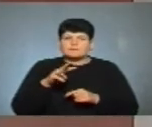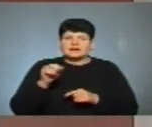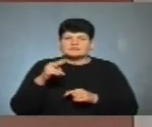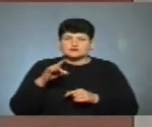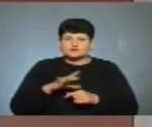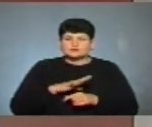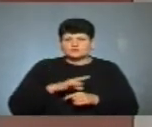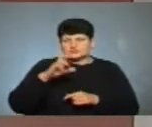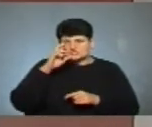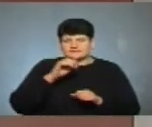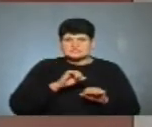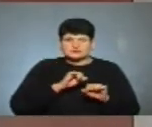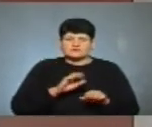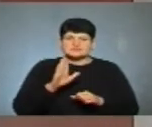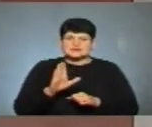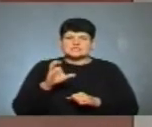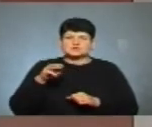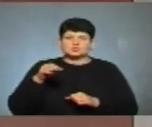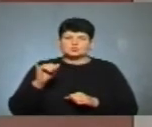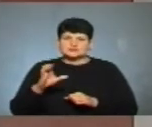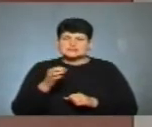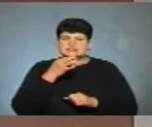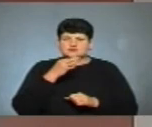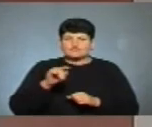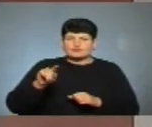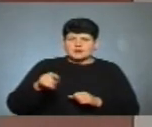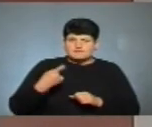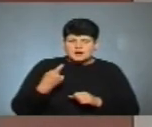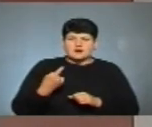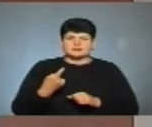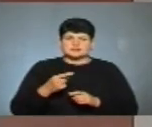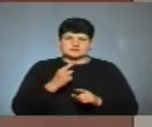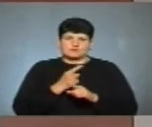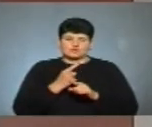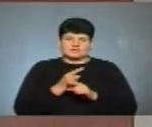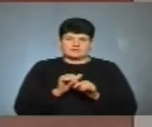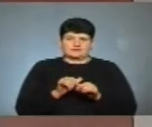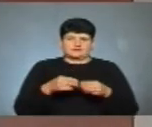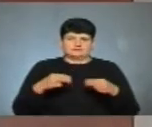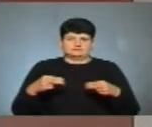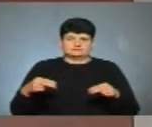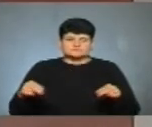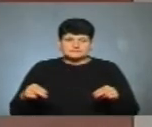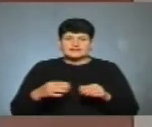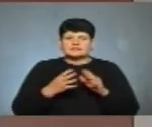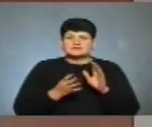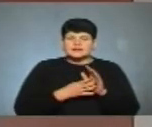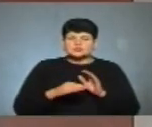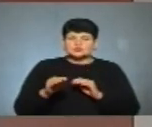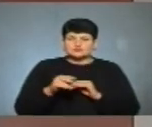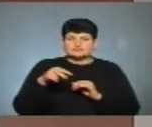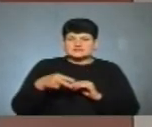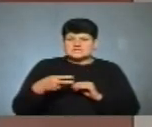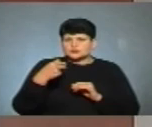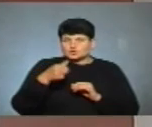був державним захисником Василя Стуса, заявив, що вимагатиме через суд заборонити її розповсюдження. 19 жовтня 2020